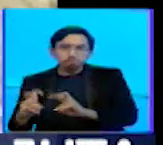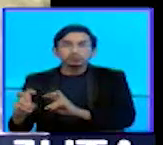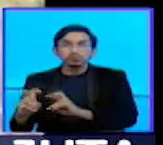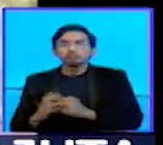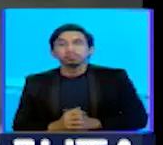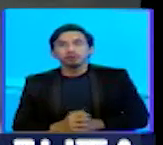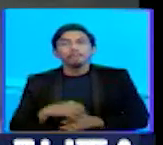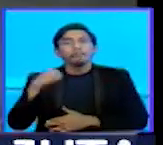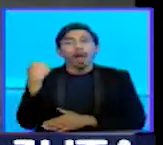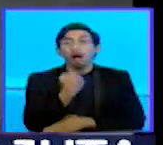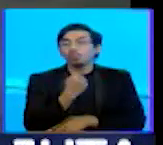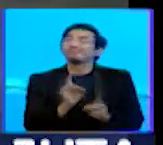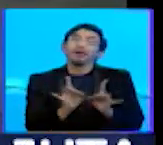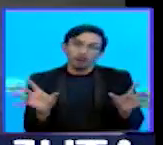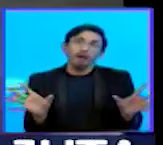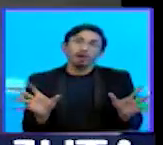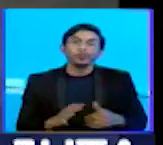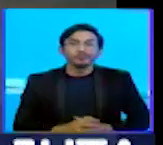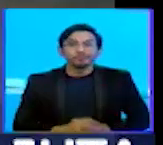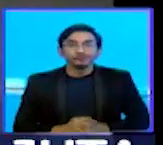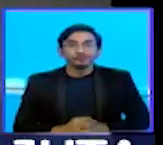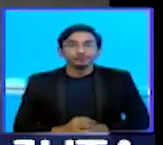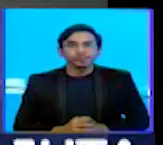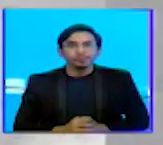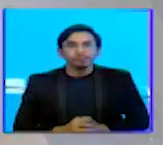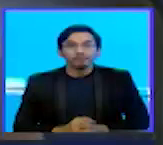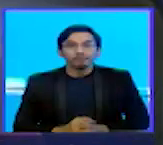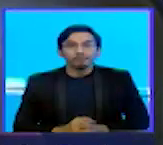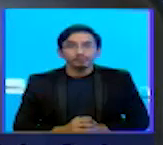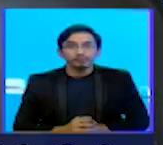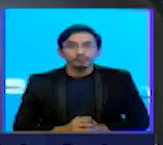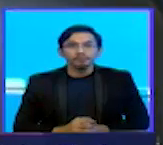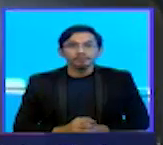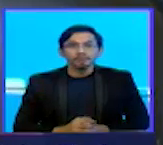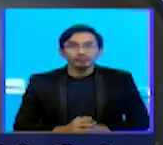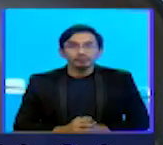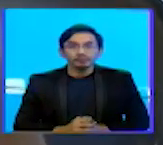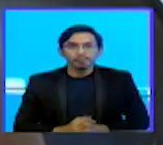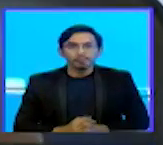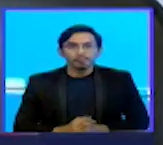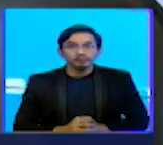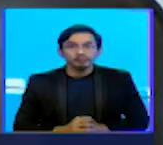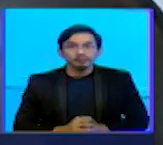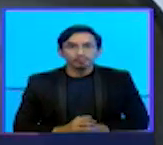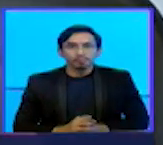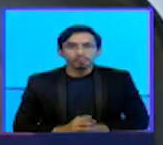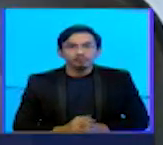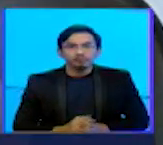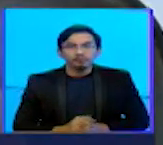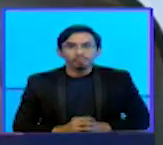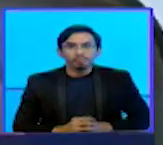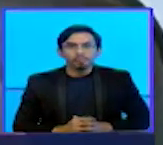Diduga pelaku telah membuntuti korban saat mengambil uang di bank. Sementara dari identitas yang ada sama kita itu